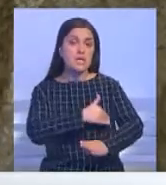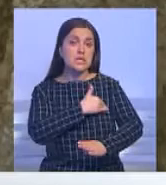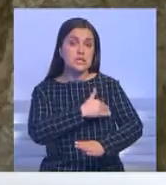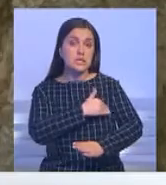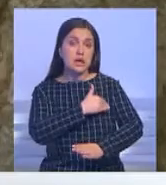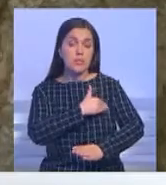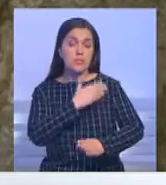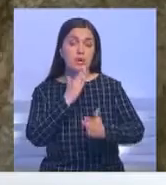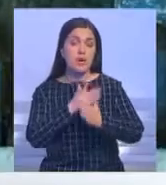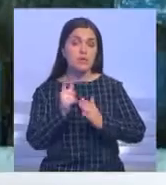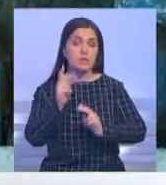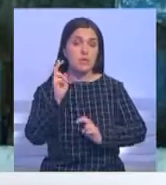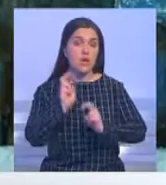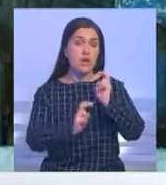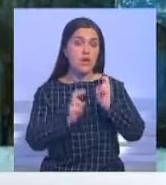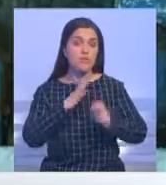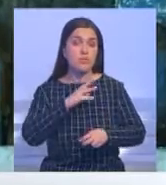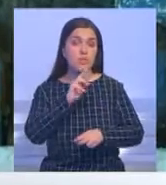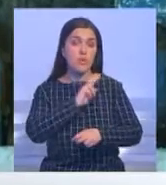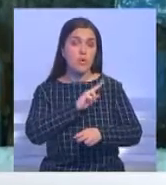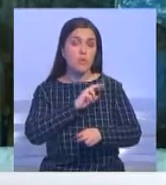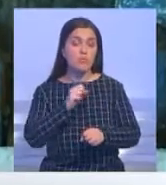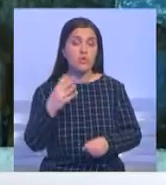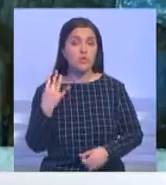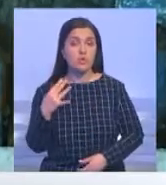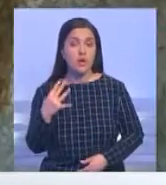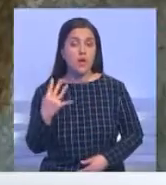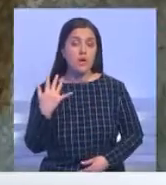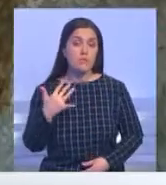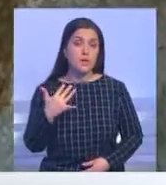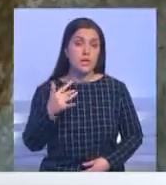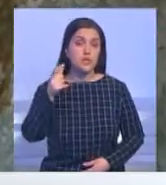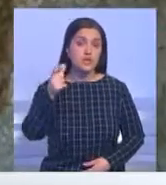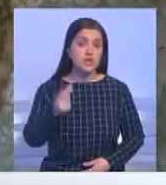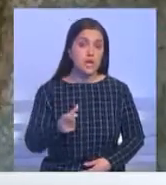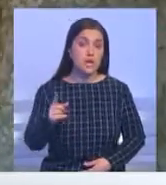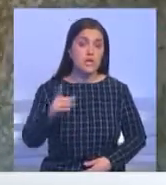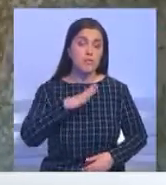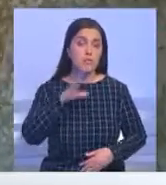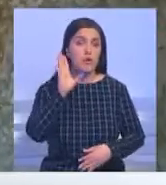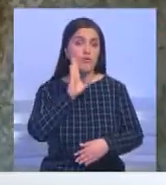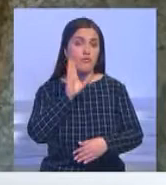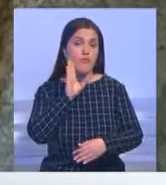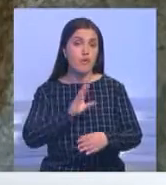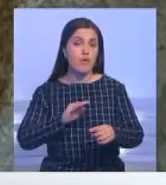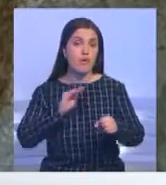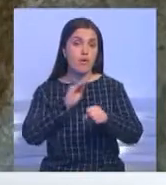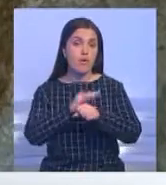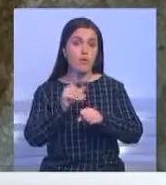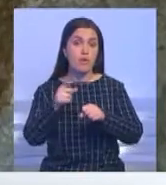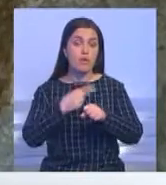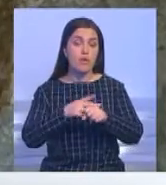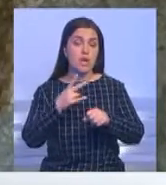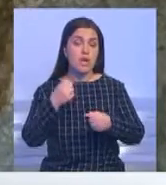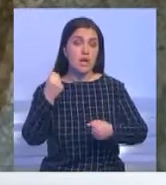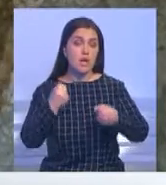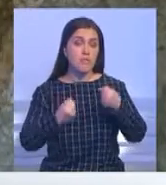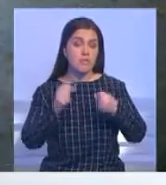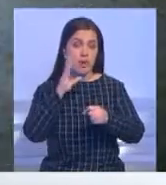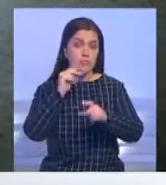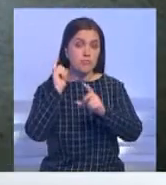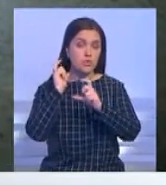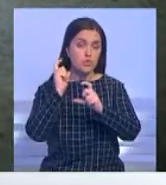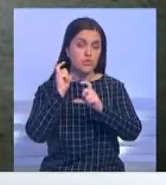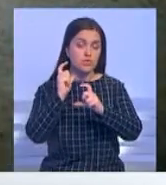большое было предприятие, где работать могли 40-50 человек. Они провели водопровод и заезжали в тоннель на небольших